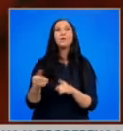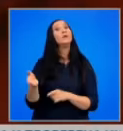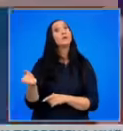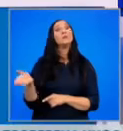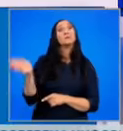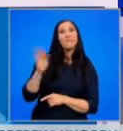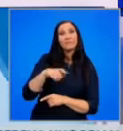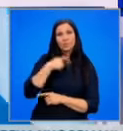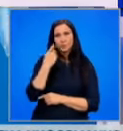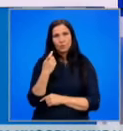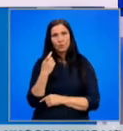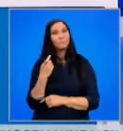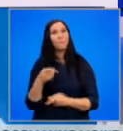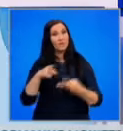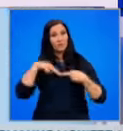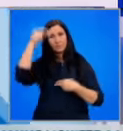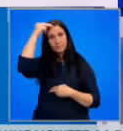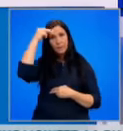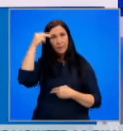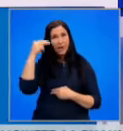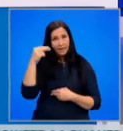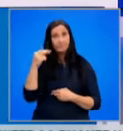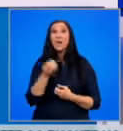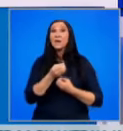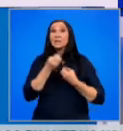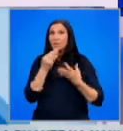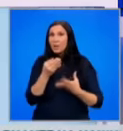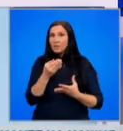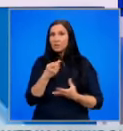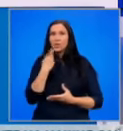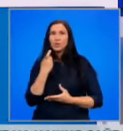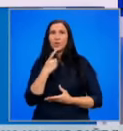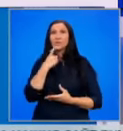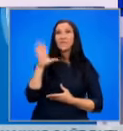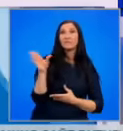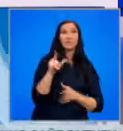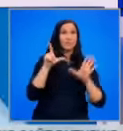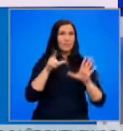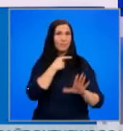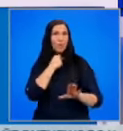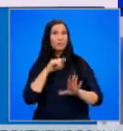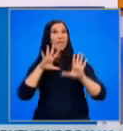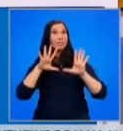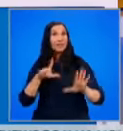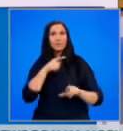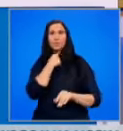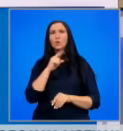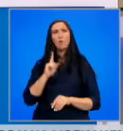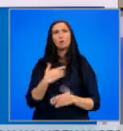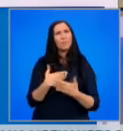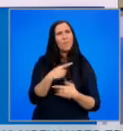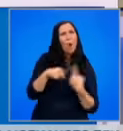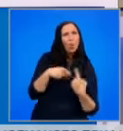година. Връщаме се у нас с събитието на годината за всички седмокласници и десетокласници, които са близо